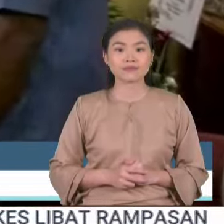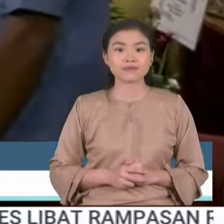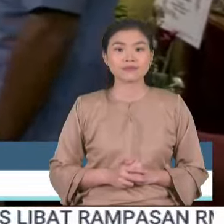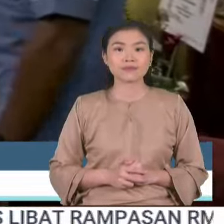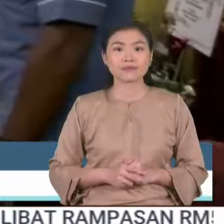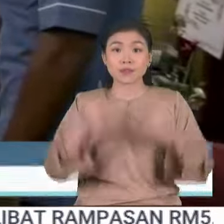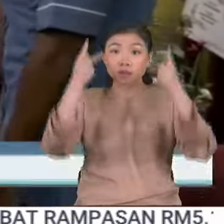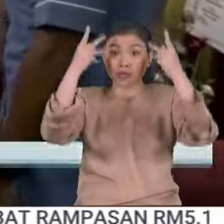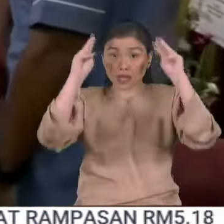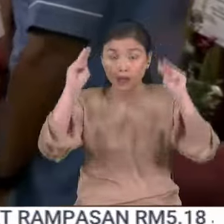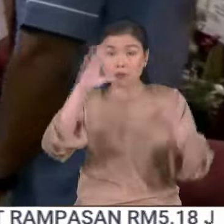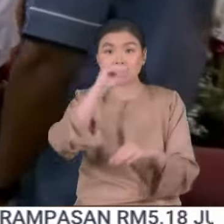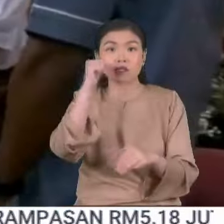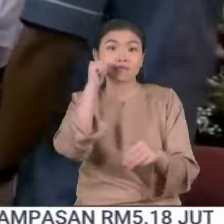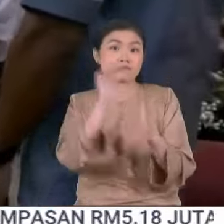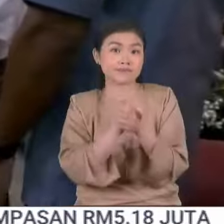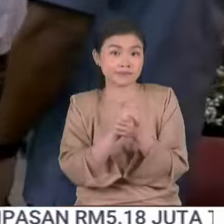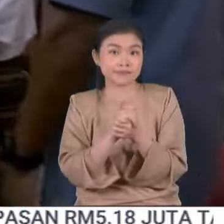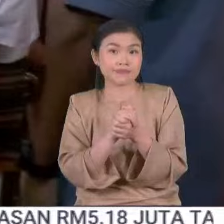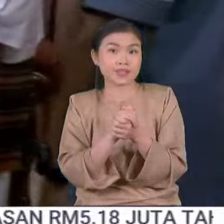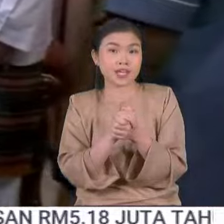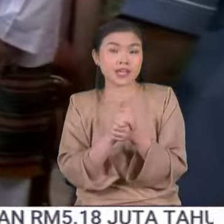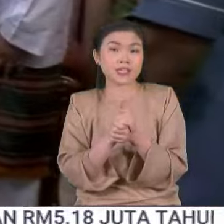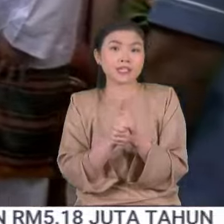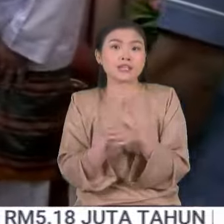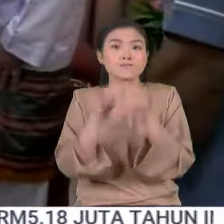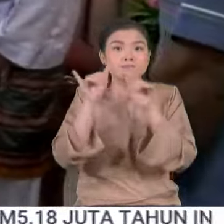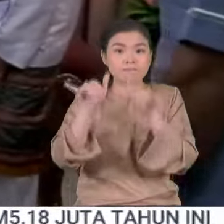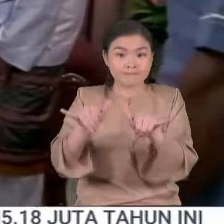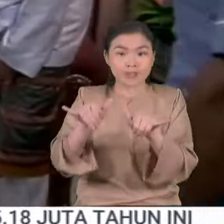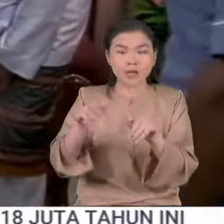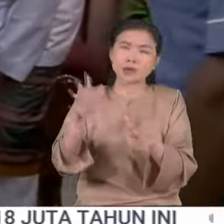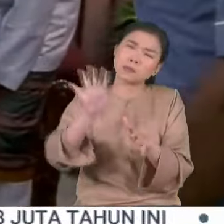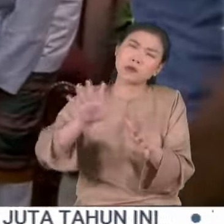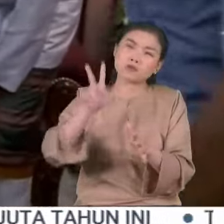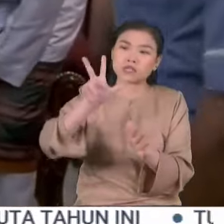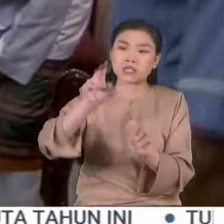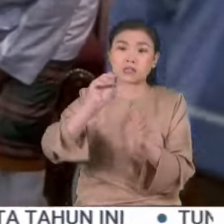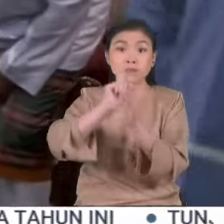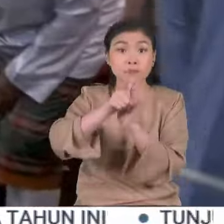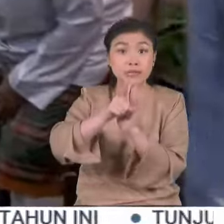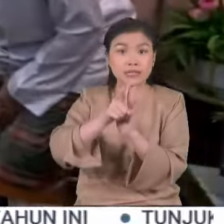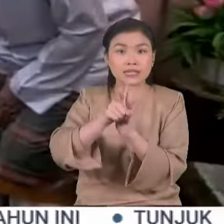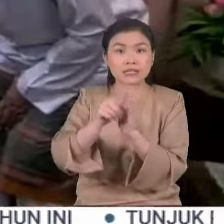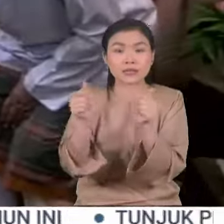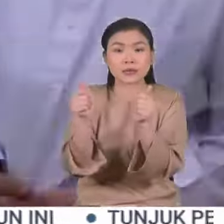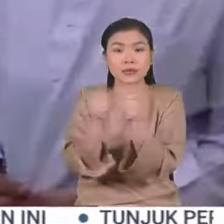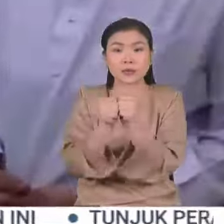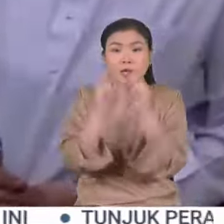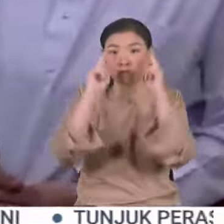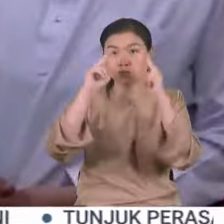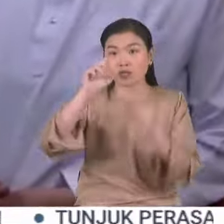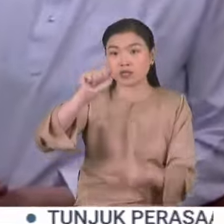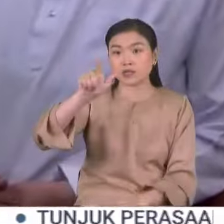Sikit. Perdana Menteri dan isteri Datuk Seri Dr. Wan Azizawan Ismail meluangkan masa kira-kira 30 minit bersama